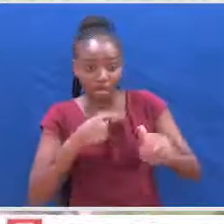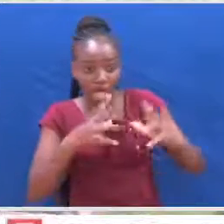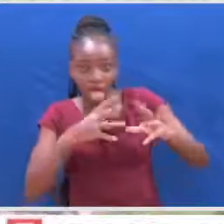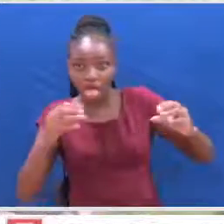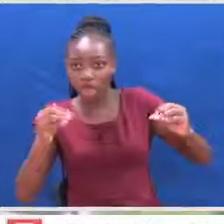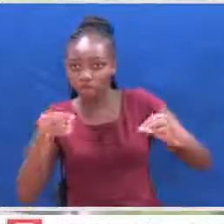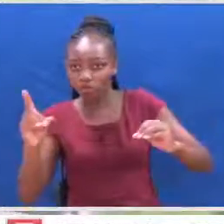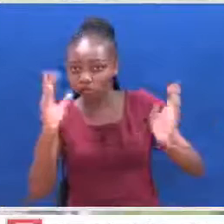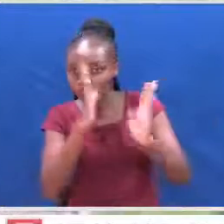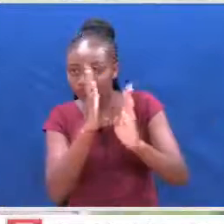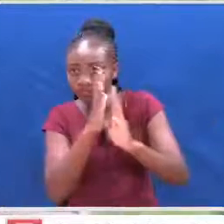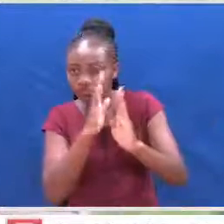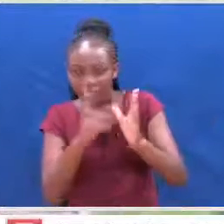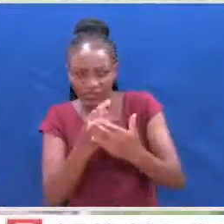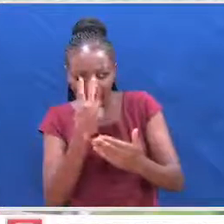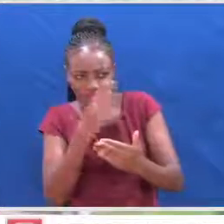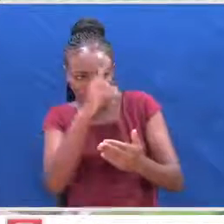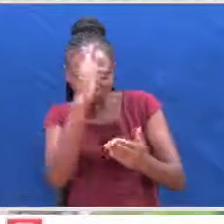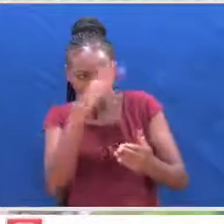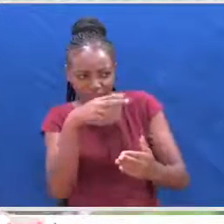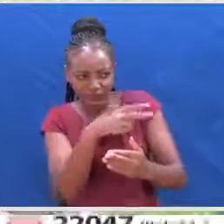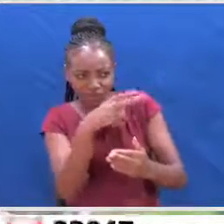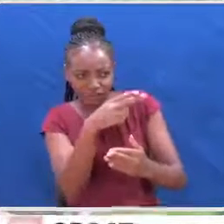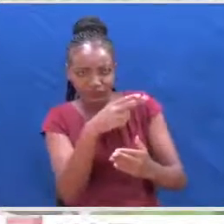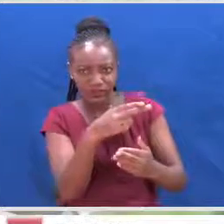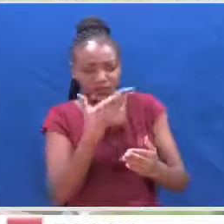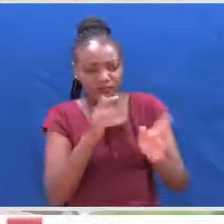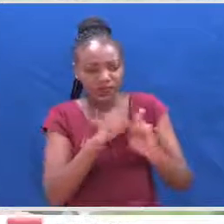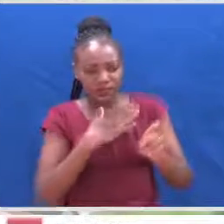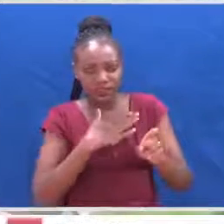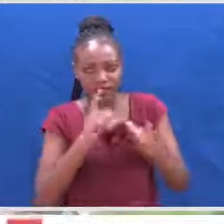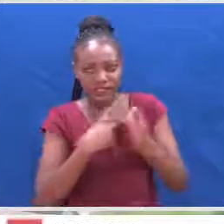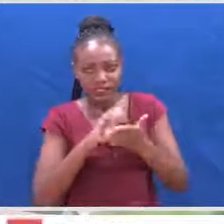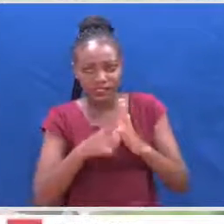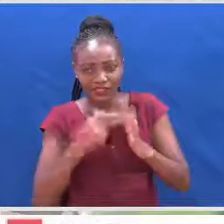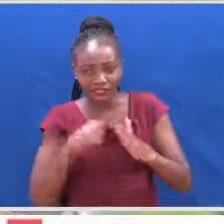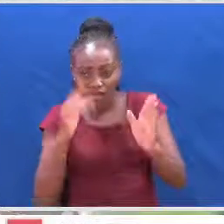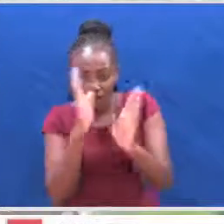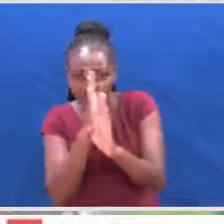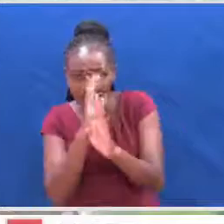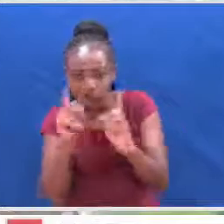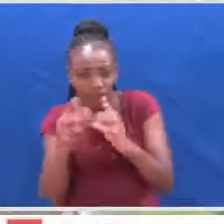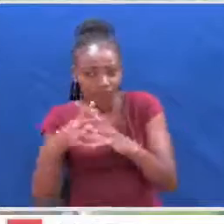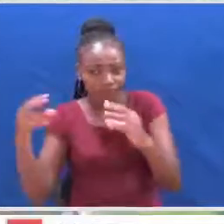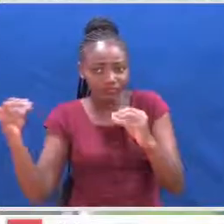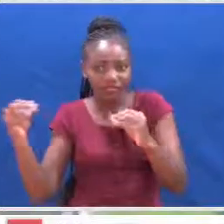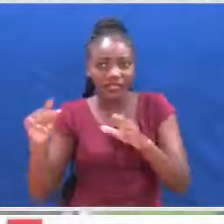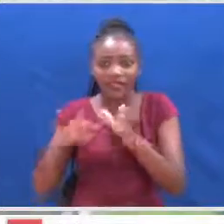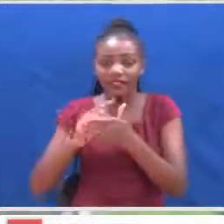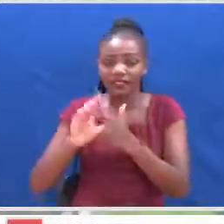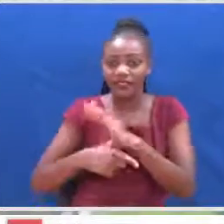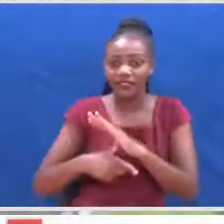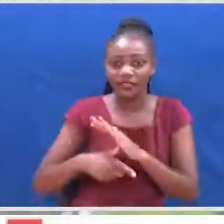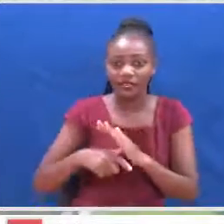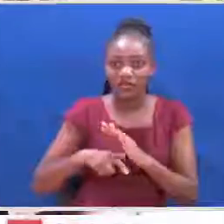amepigwa marisasi before mke akapigwa marisasi Za kifua na Sasi Nai nikaingia kichaka nikatoroka Sasa baada ya hapo n nikuja